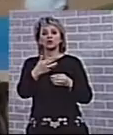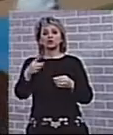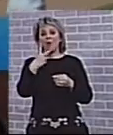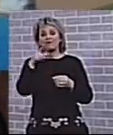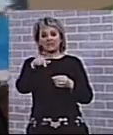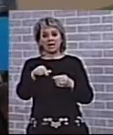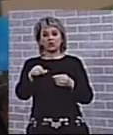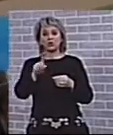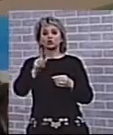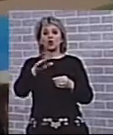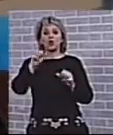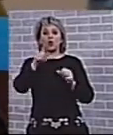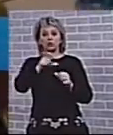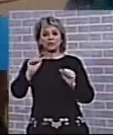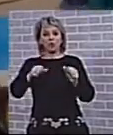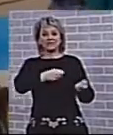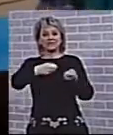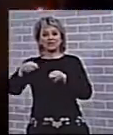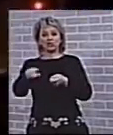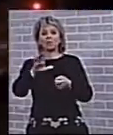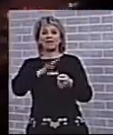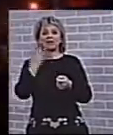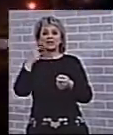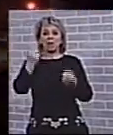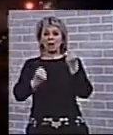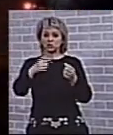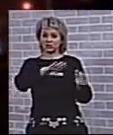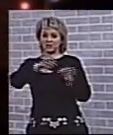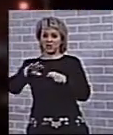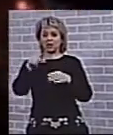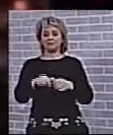видно, что люди могут сдвинуть там. Бывает, когда мы машины двигаем.